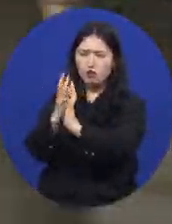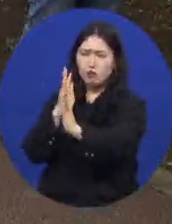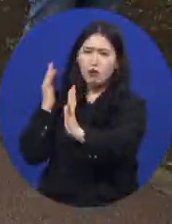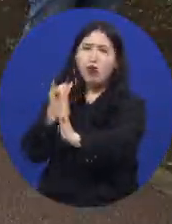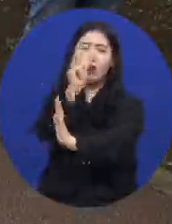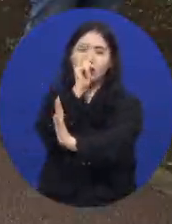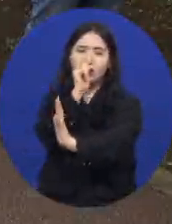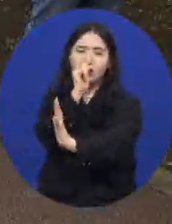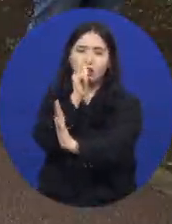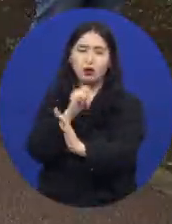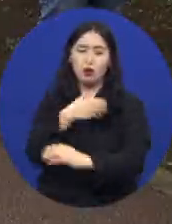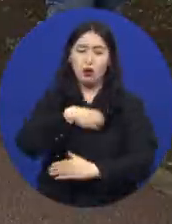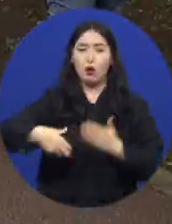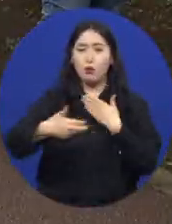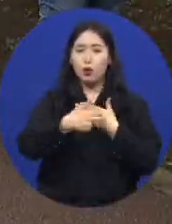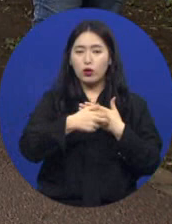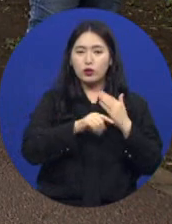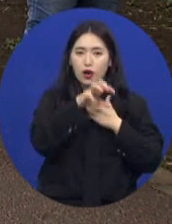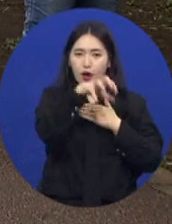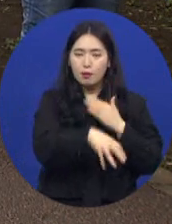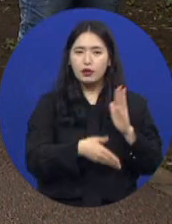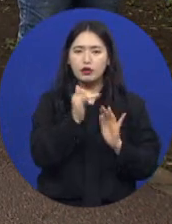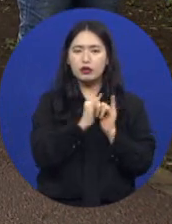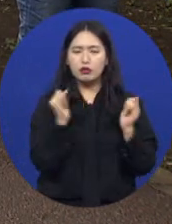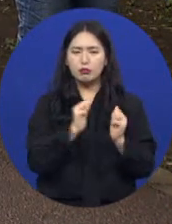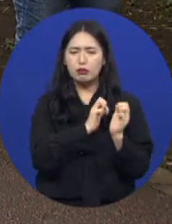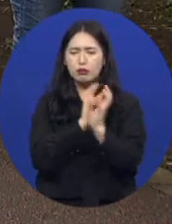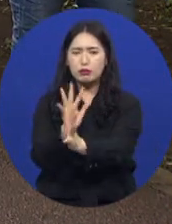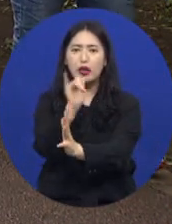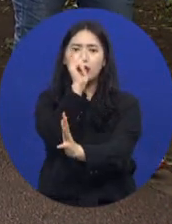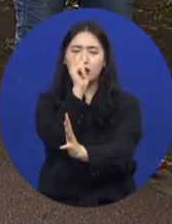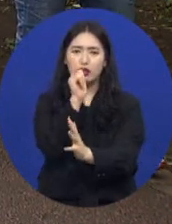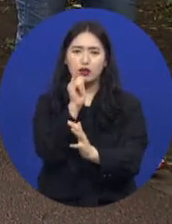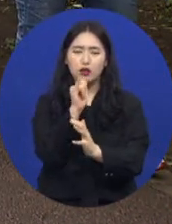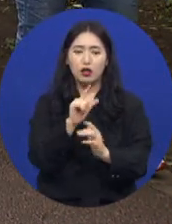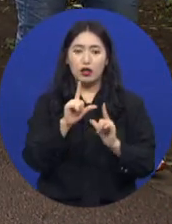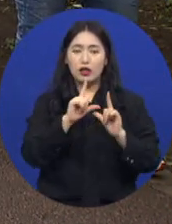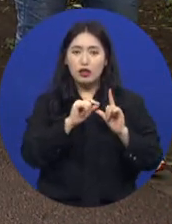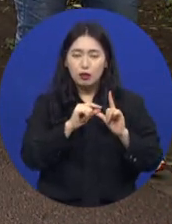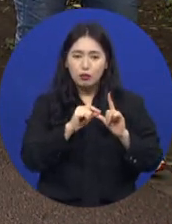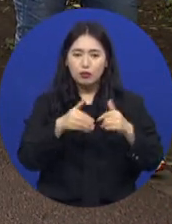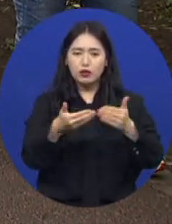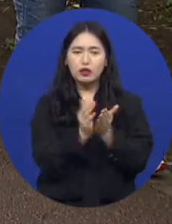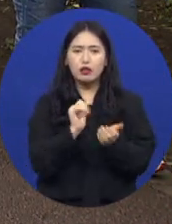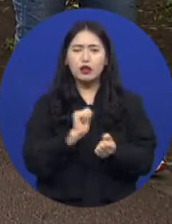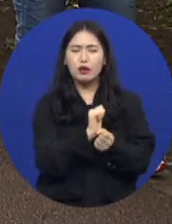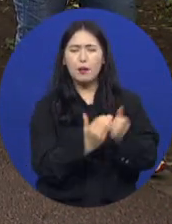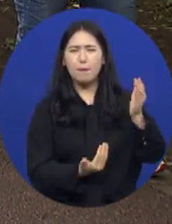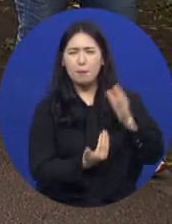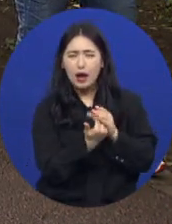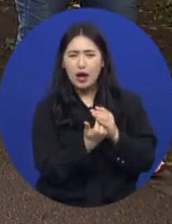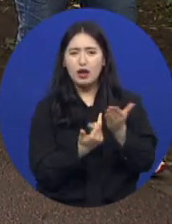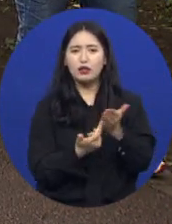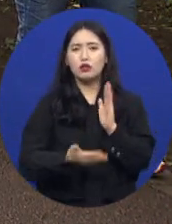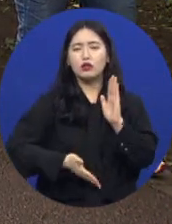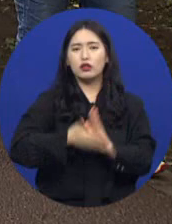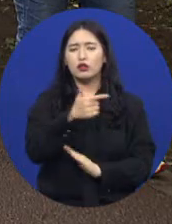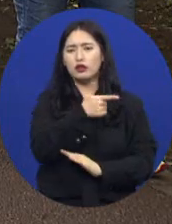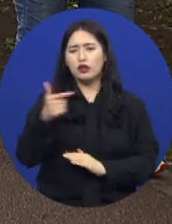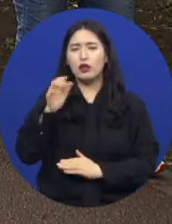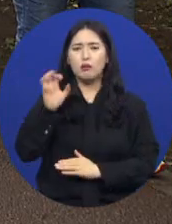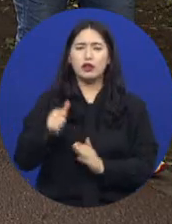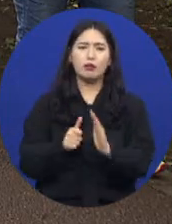이어집니다. 보건소 앞에는 오늘도 시민들의 행렬이 이어졌는데요. 대부분 집단 감염이 발생한 제주 시내